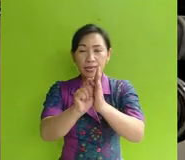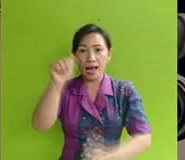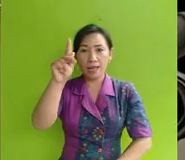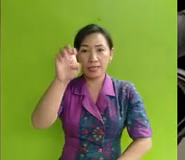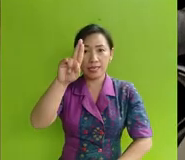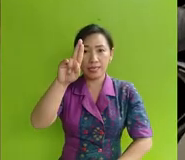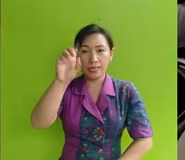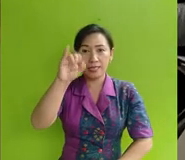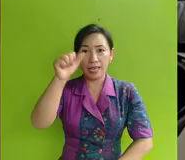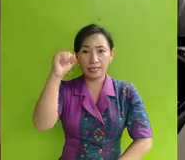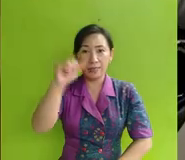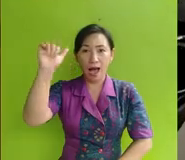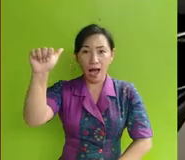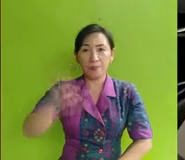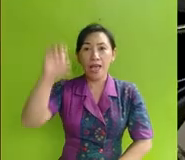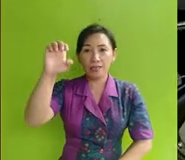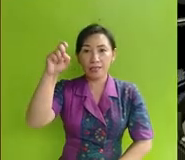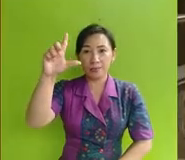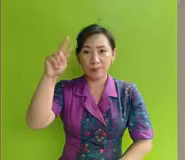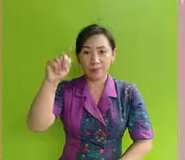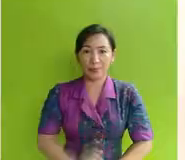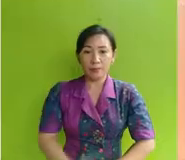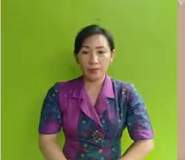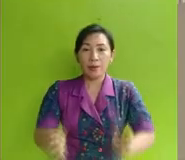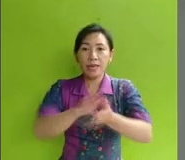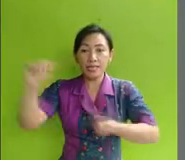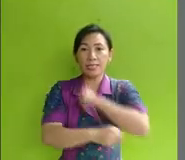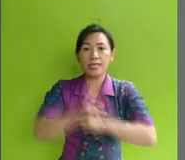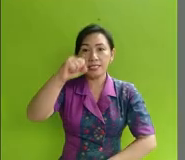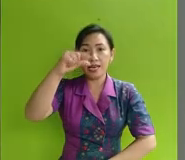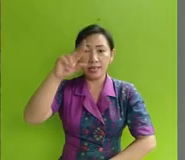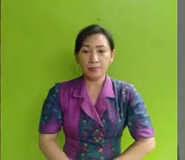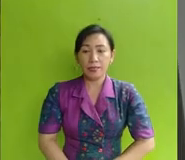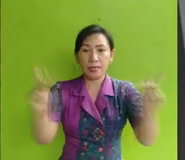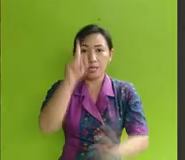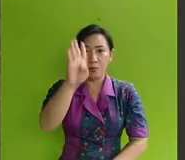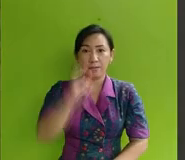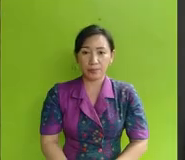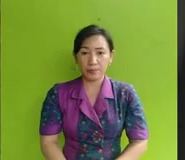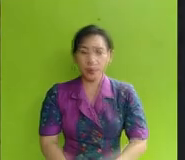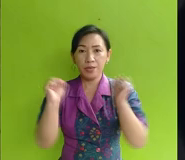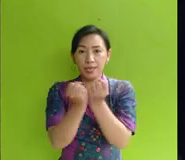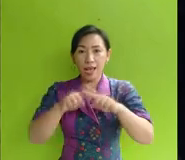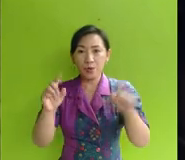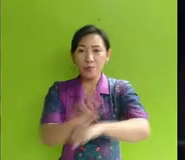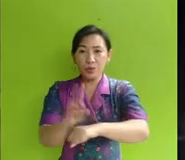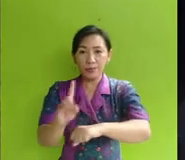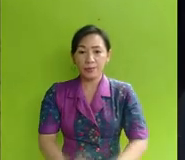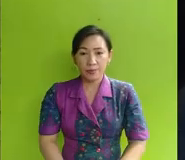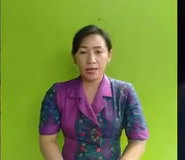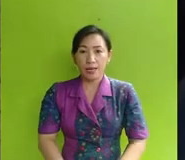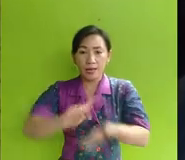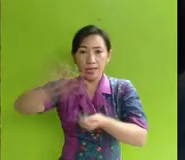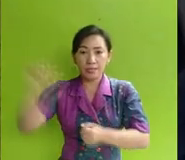sebagai upaya untuk meningkatkan pelayanan pada PTSP. Masyarakat atau pengguna layanan dapat